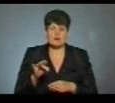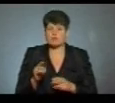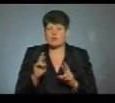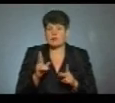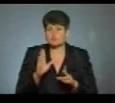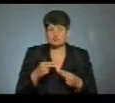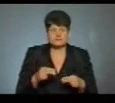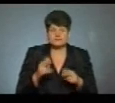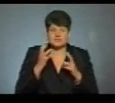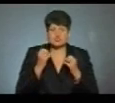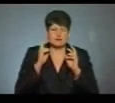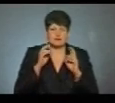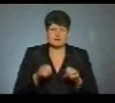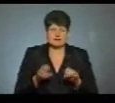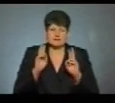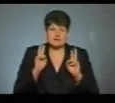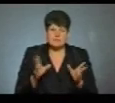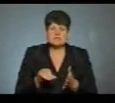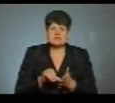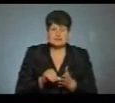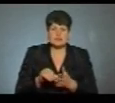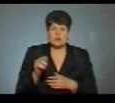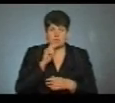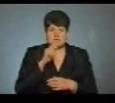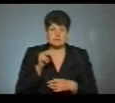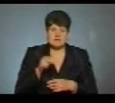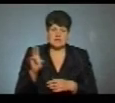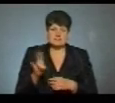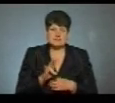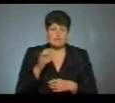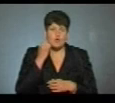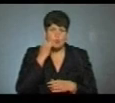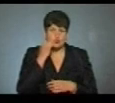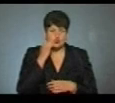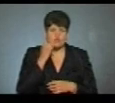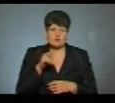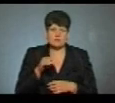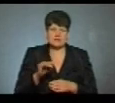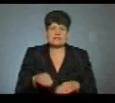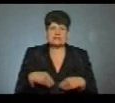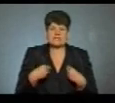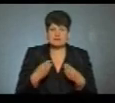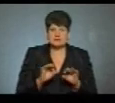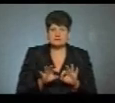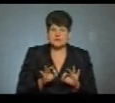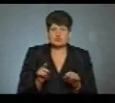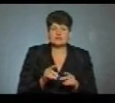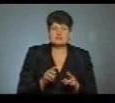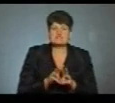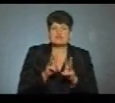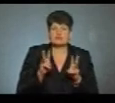каже архієпископ. Представники Української Православної церкви Московського патріархату давати коментарі щодо святкування